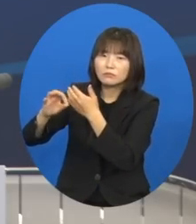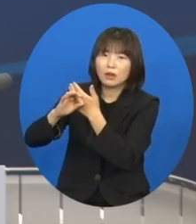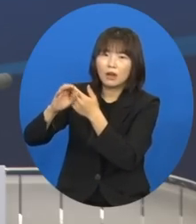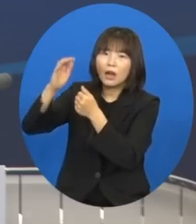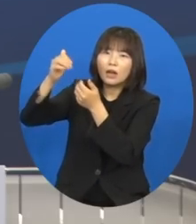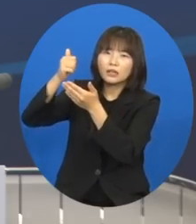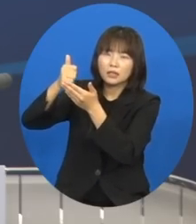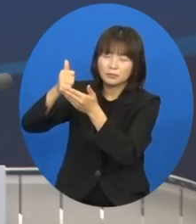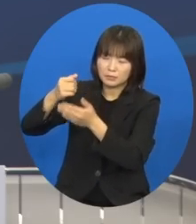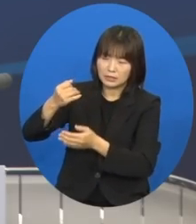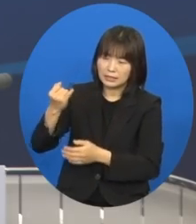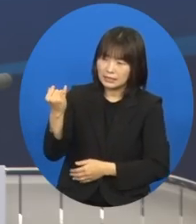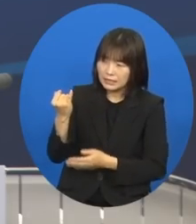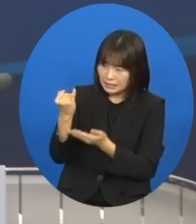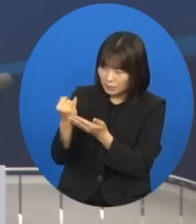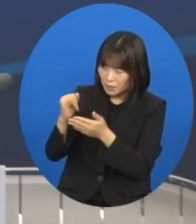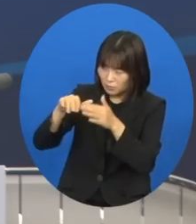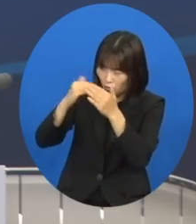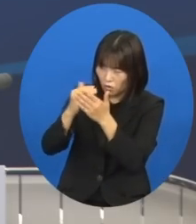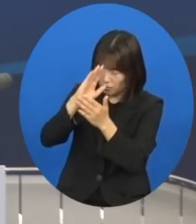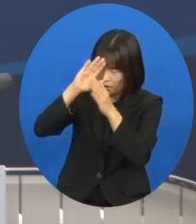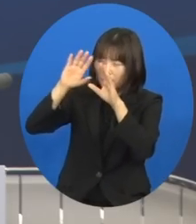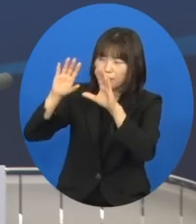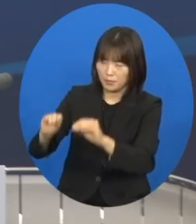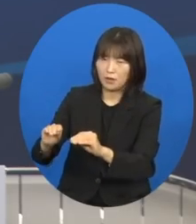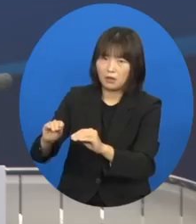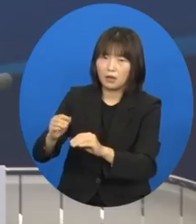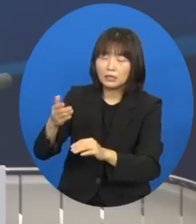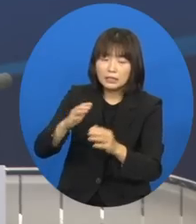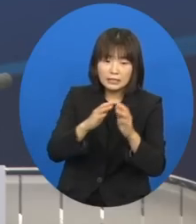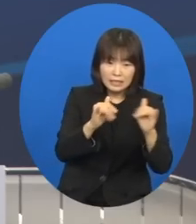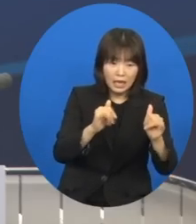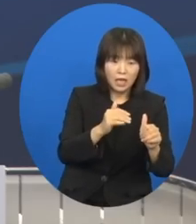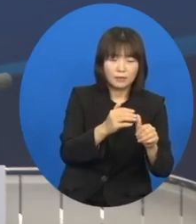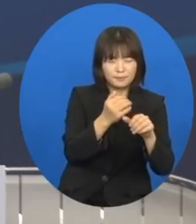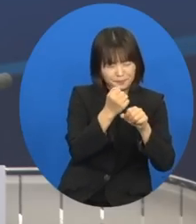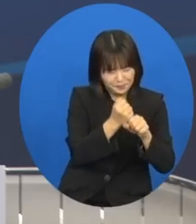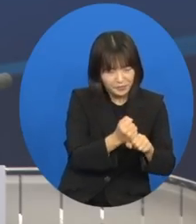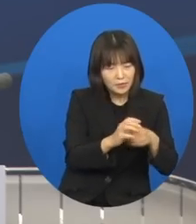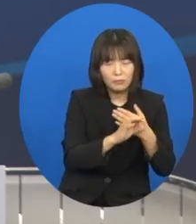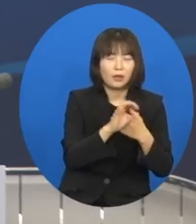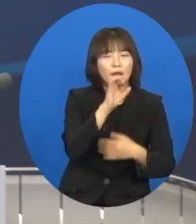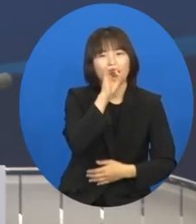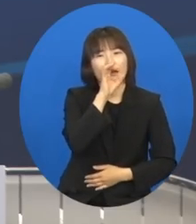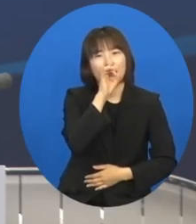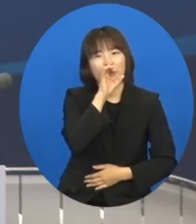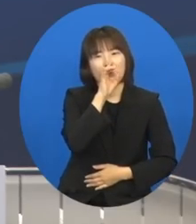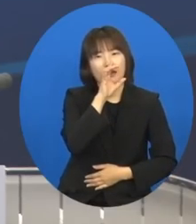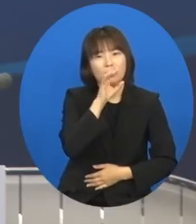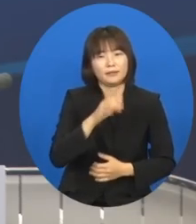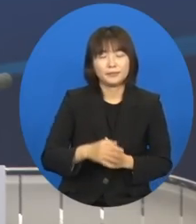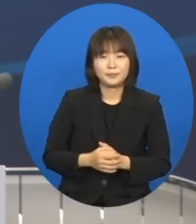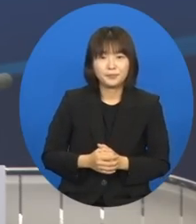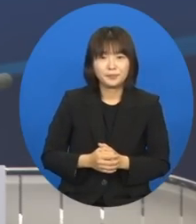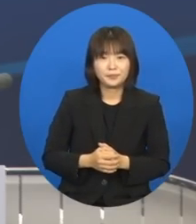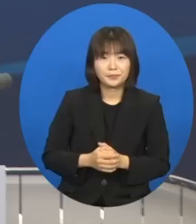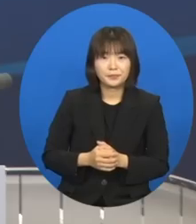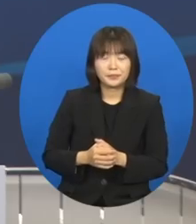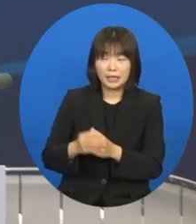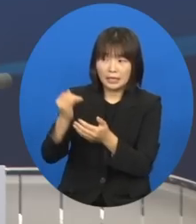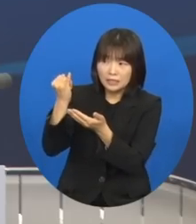자매님의 모든 병을 다 고쳐주십니다. 그러나 인간을 의지하면 안 됩니다. 자매님 제 얘기를 잘